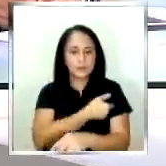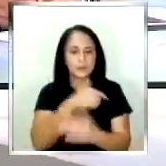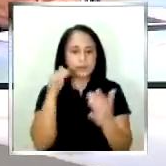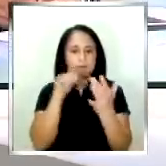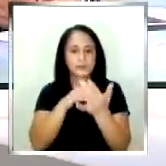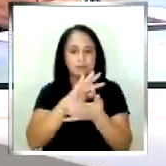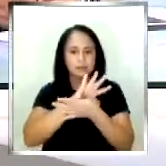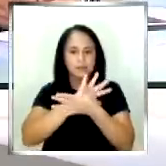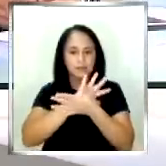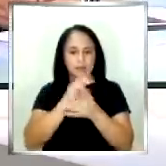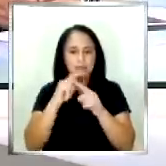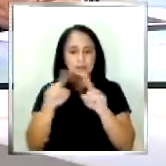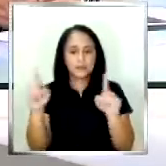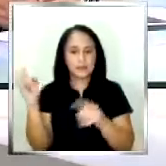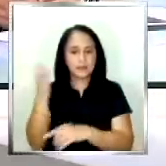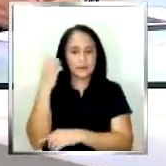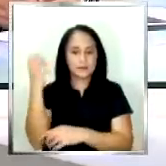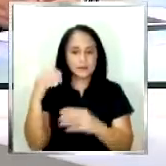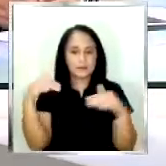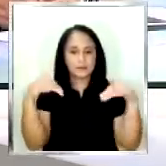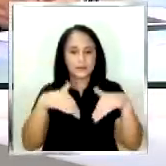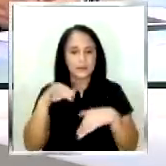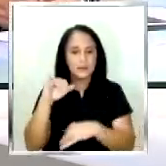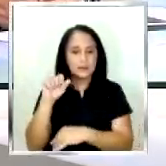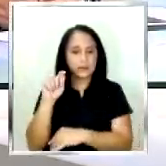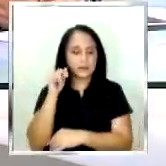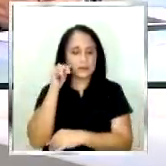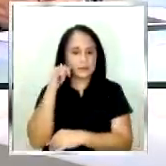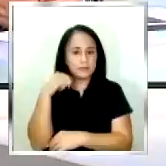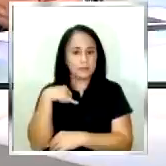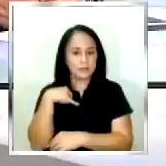sa emergency meeting ng IATF kahapon, may nabanggit ang